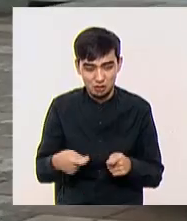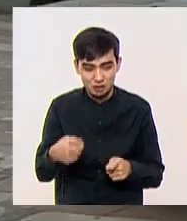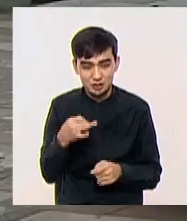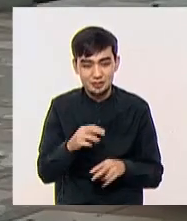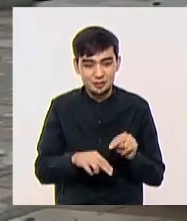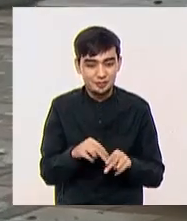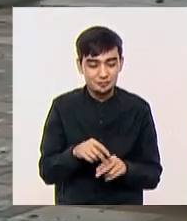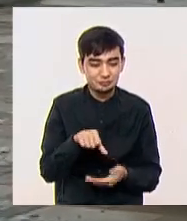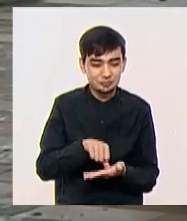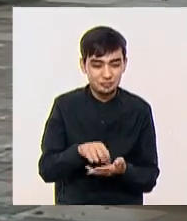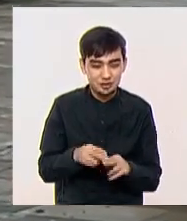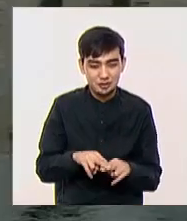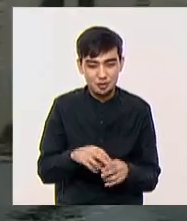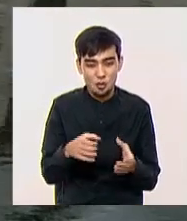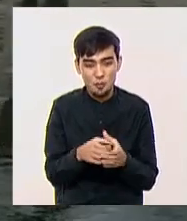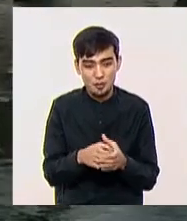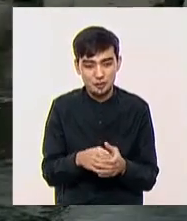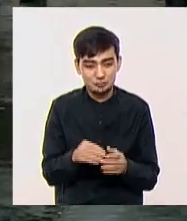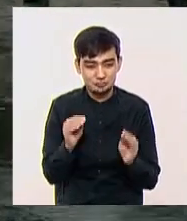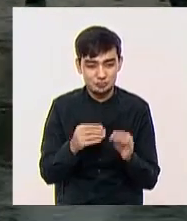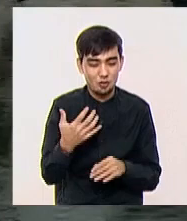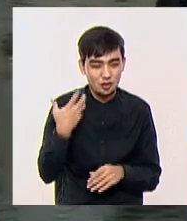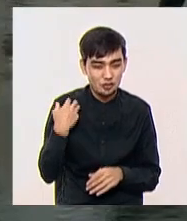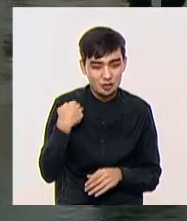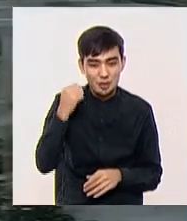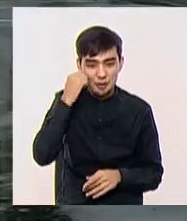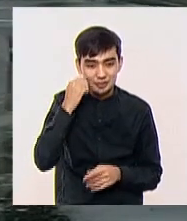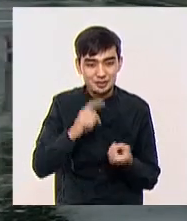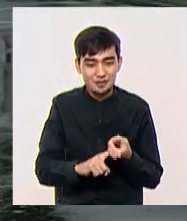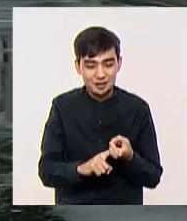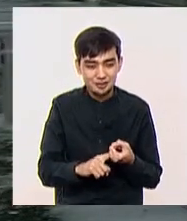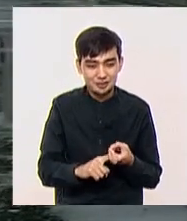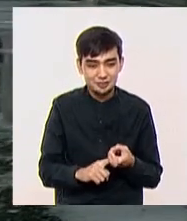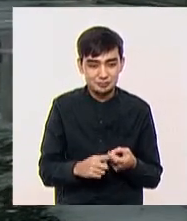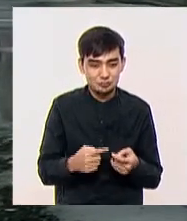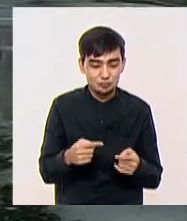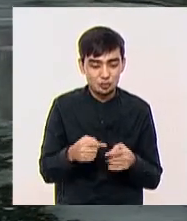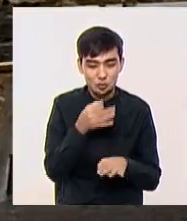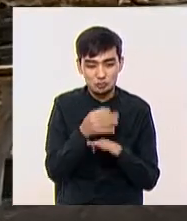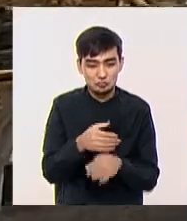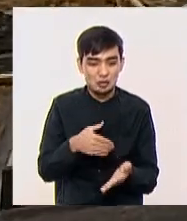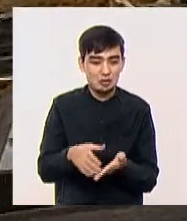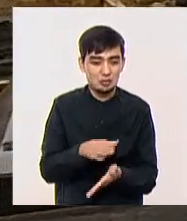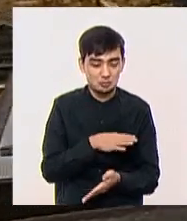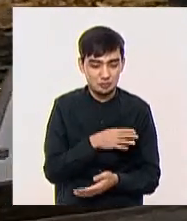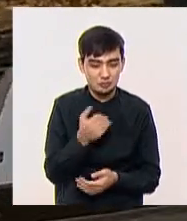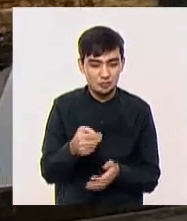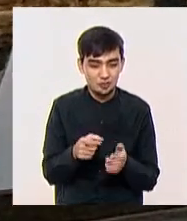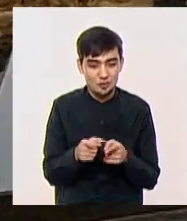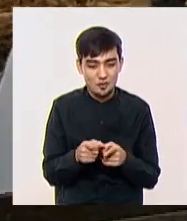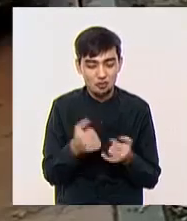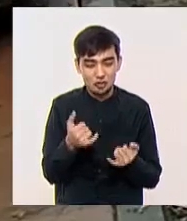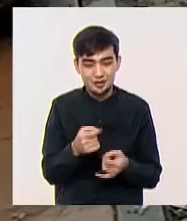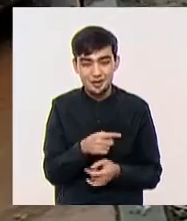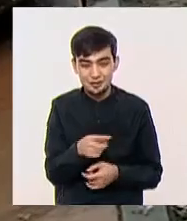құрылыс басында жүрген Балқыту компаниясы басшылары ескерткішке қатысты сауалдарымызға жауап беруден бас тартты. Сөздерінше,